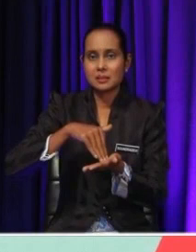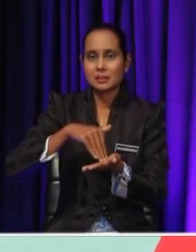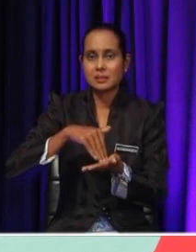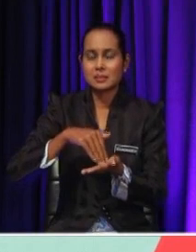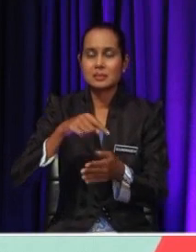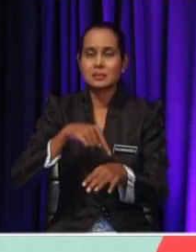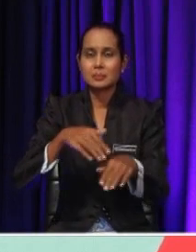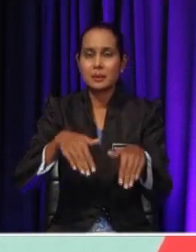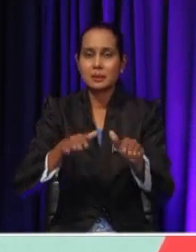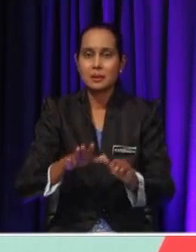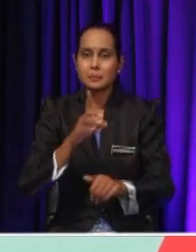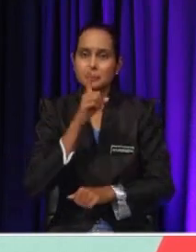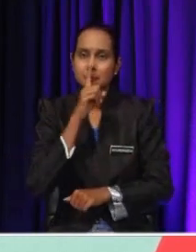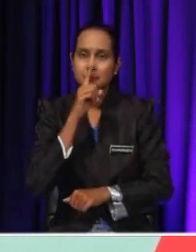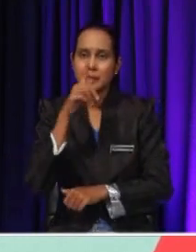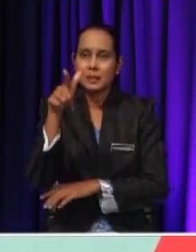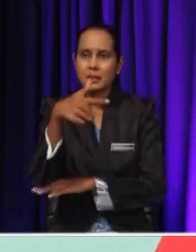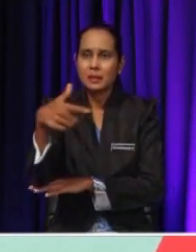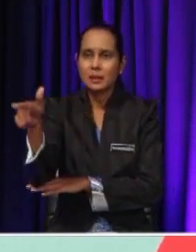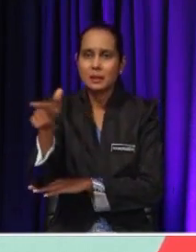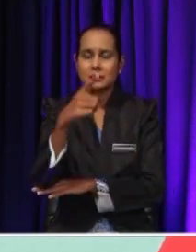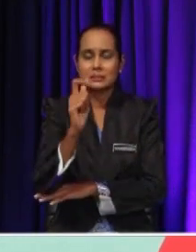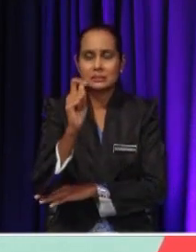makam sepi lalang-lalang